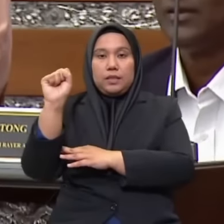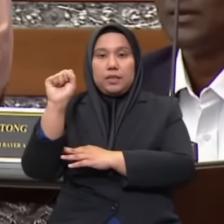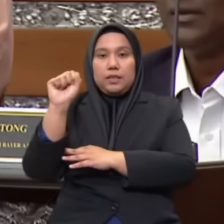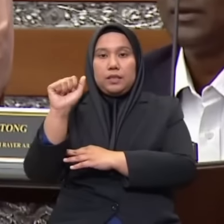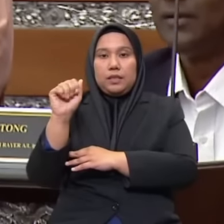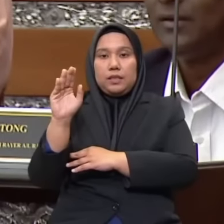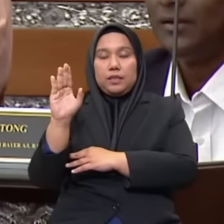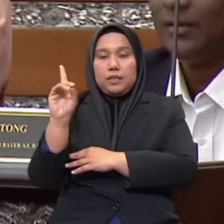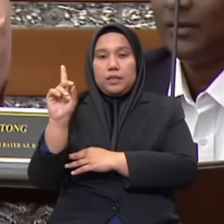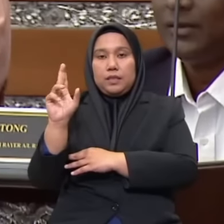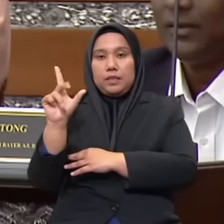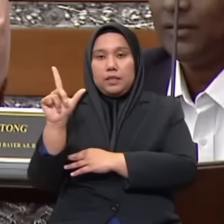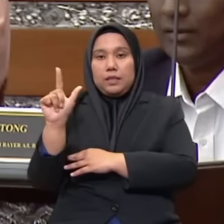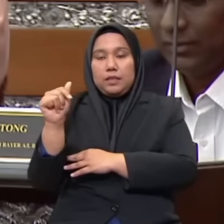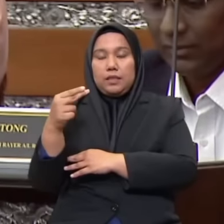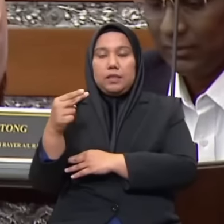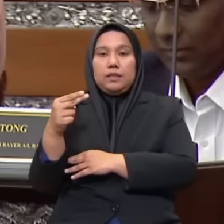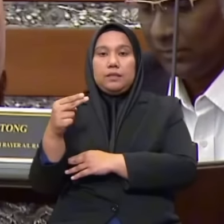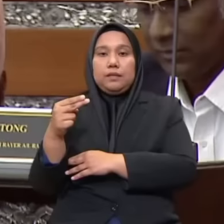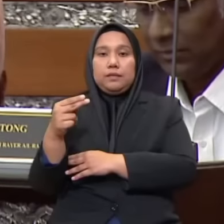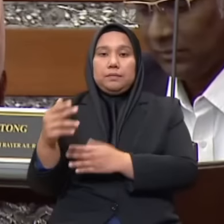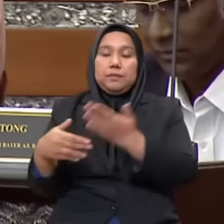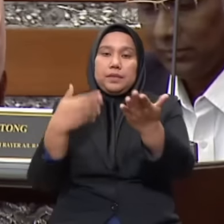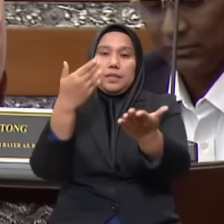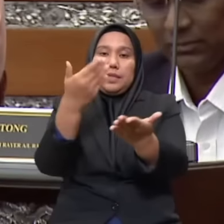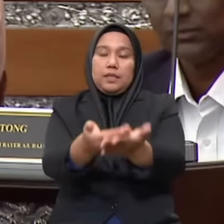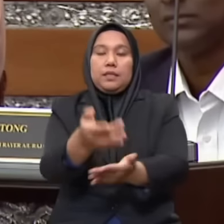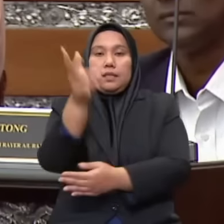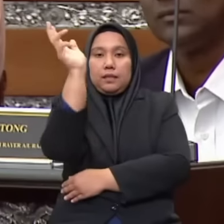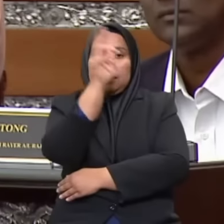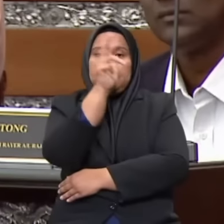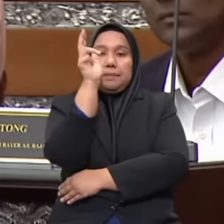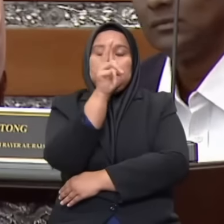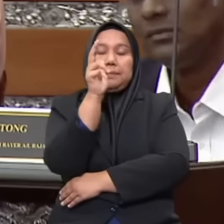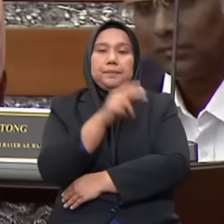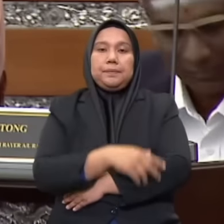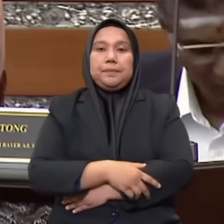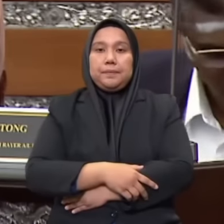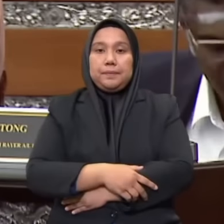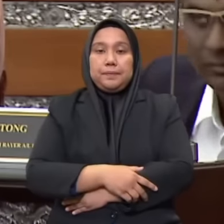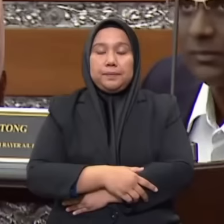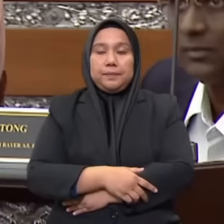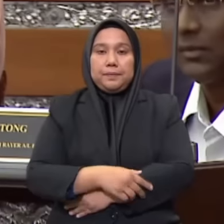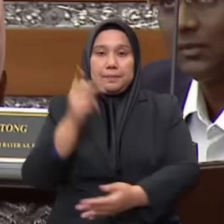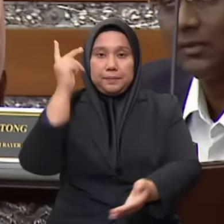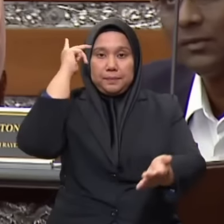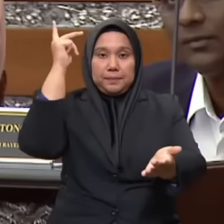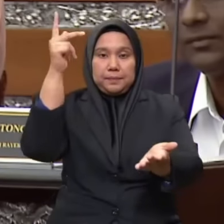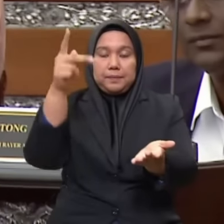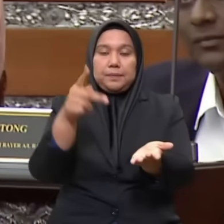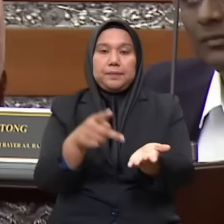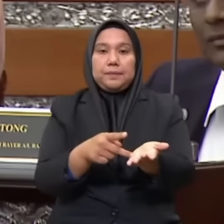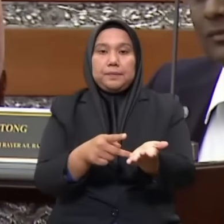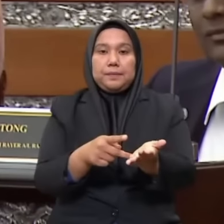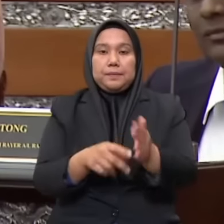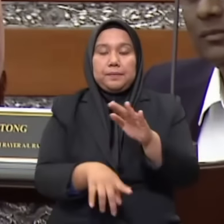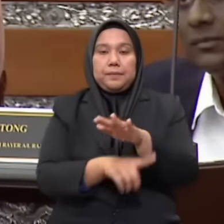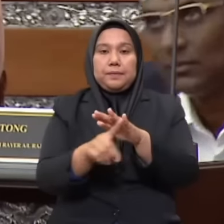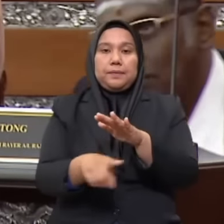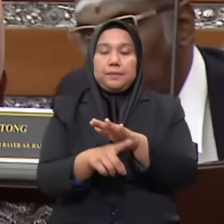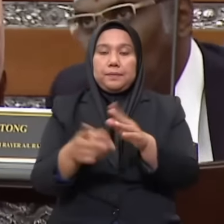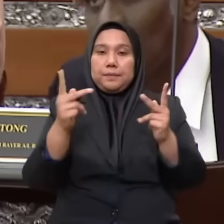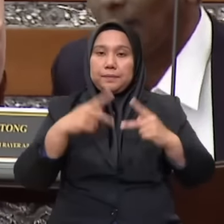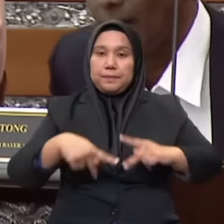Omar yang mencadangkan kepada kerajaan supaya memperkenalkan dasar